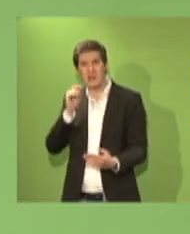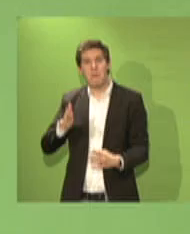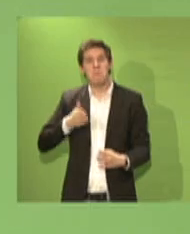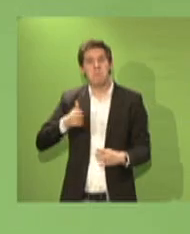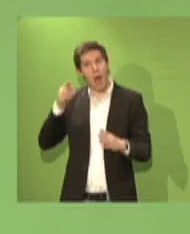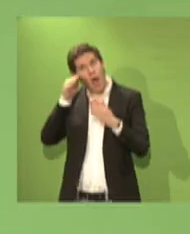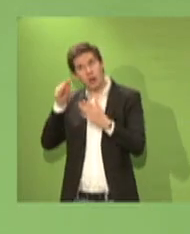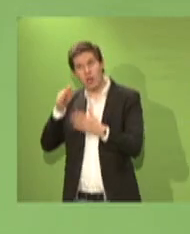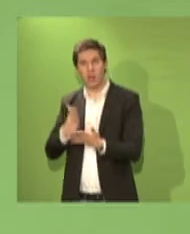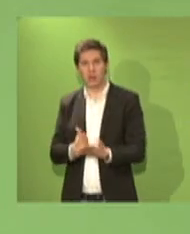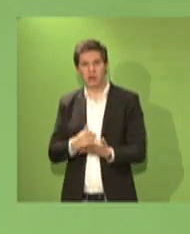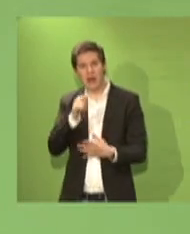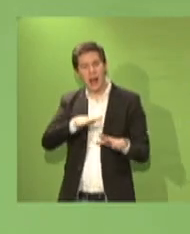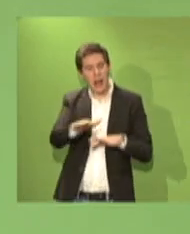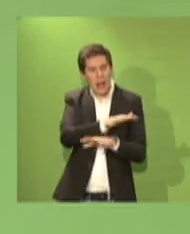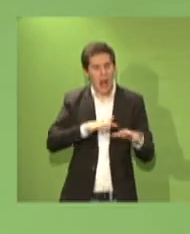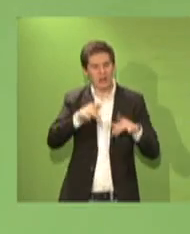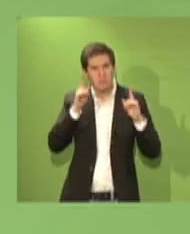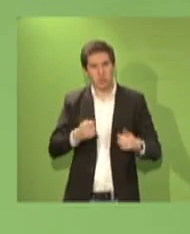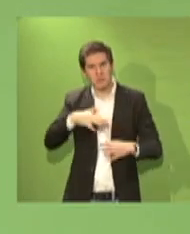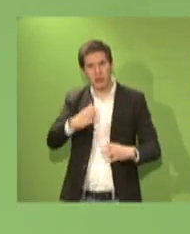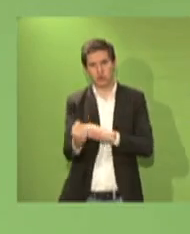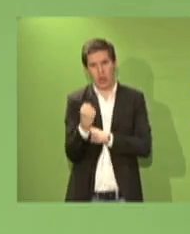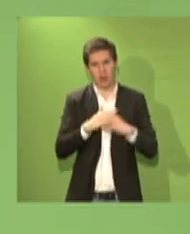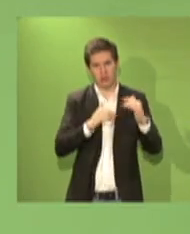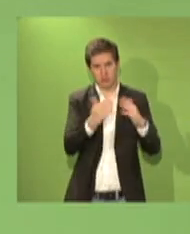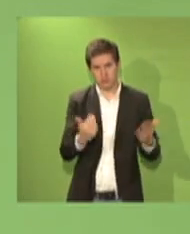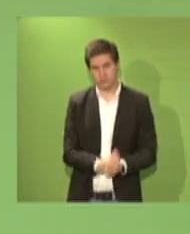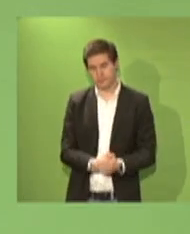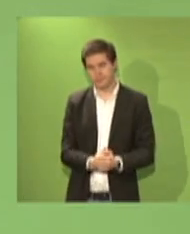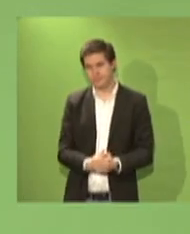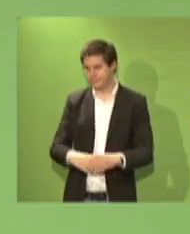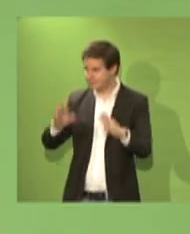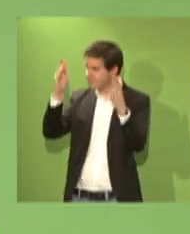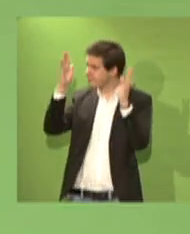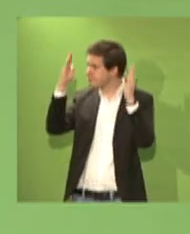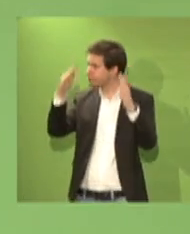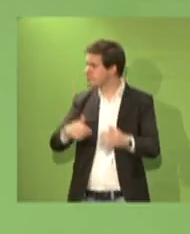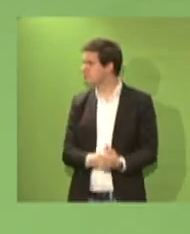Raum wieder deutlich in den Fokus nehmen und stärken. Liebe Freundinnen und Freunde,